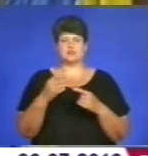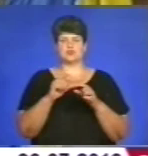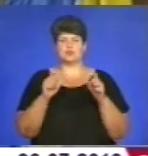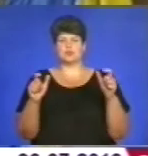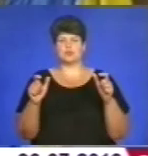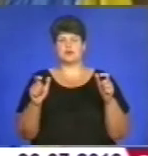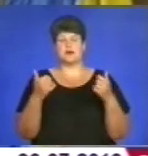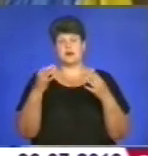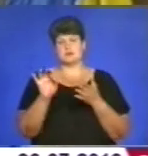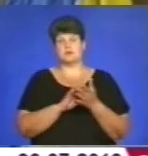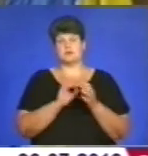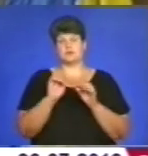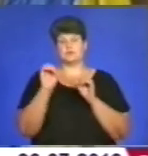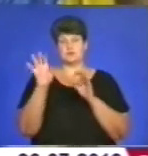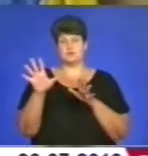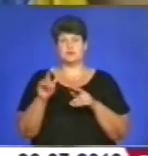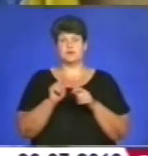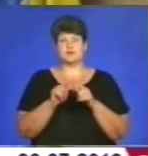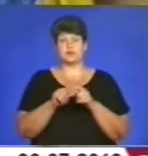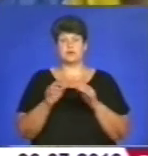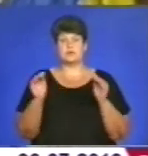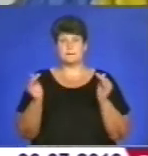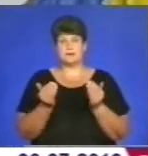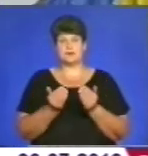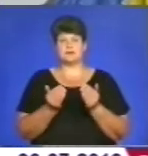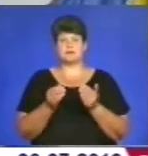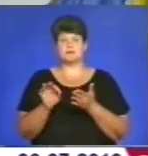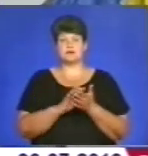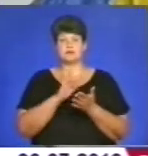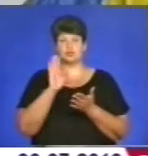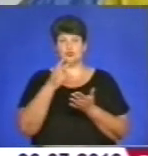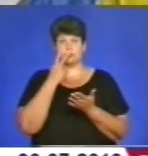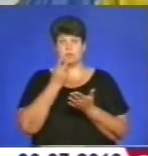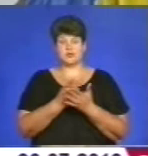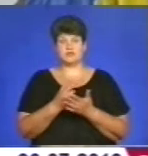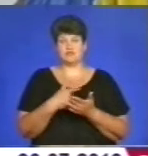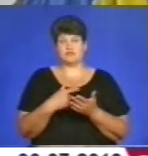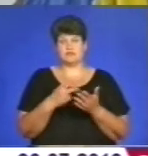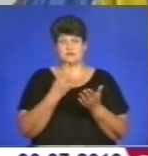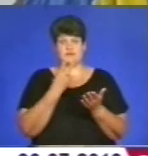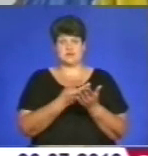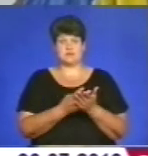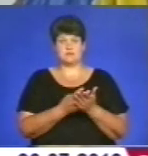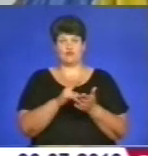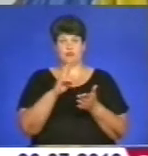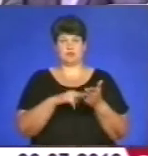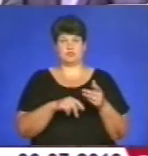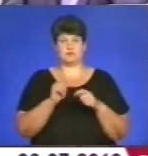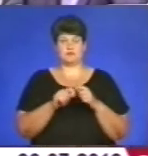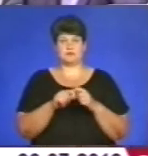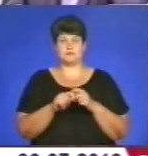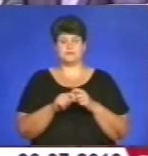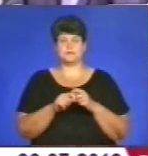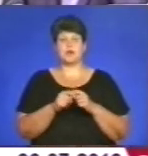вже зразу буде йти, можливо, перевірок буде менше, вони вже зразу будуть бачити все у себе, податкова інспекція тут.